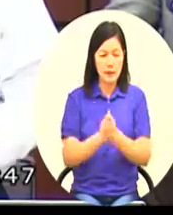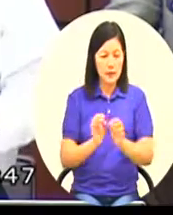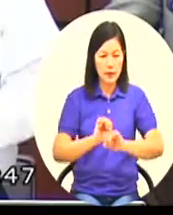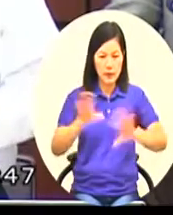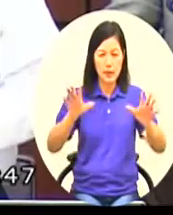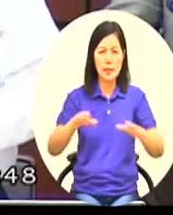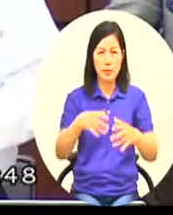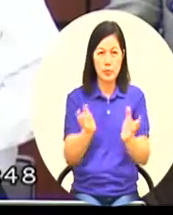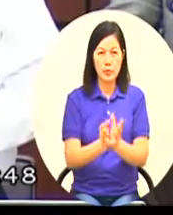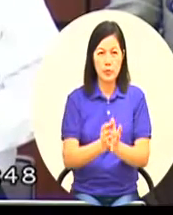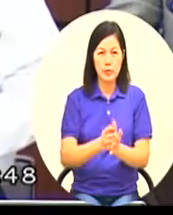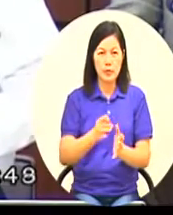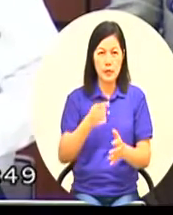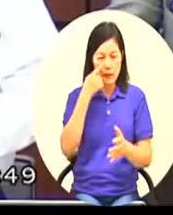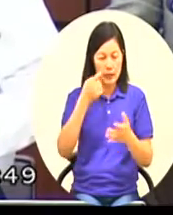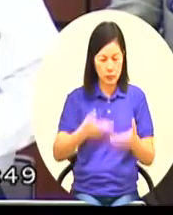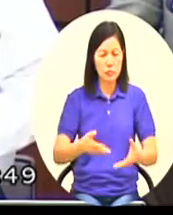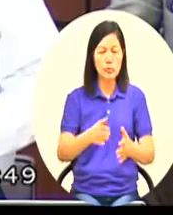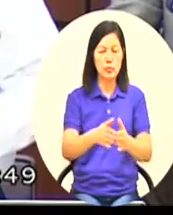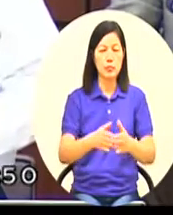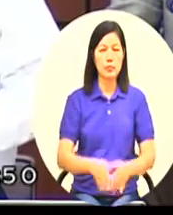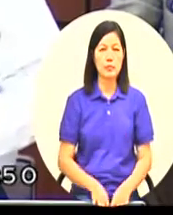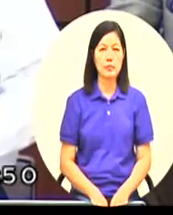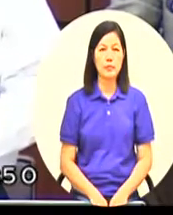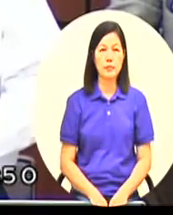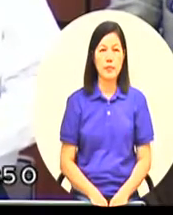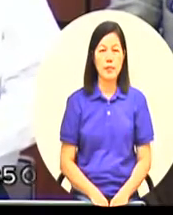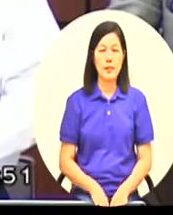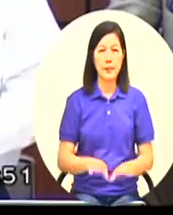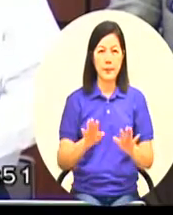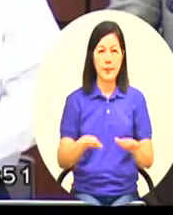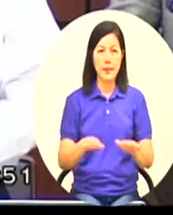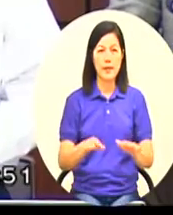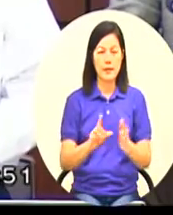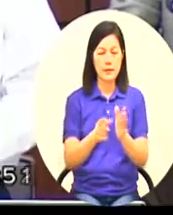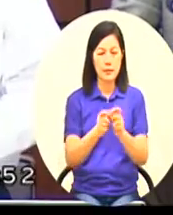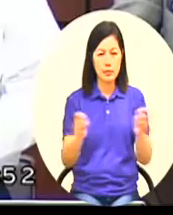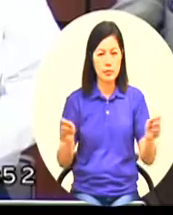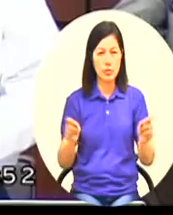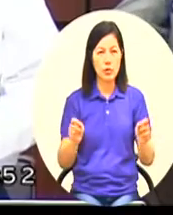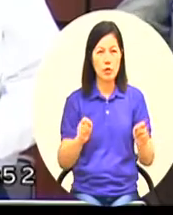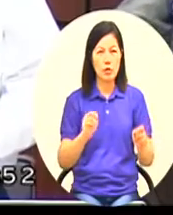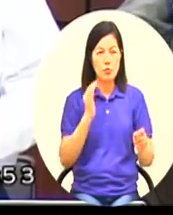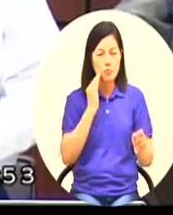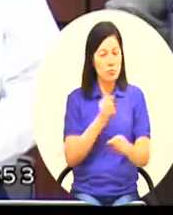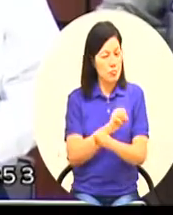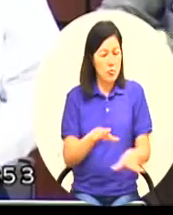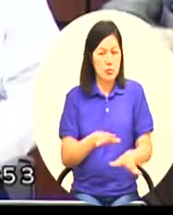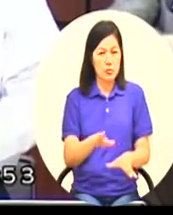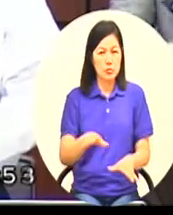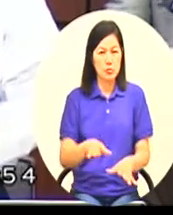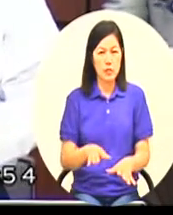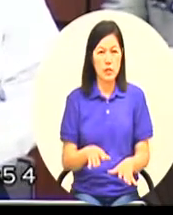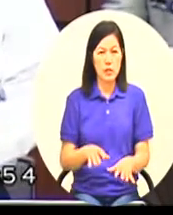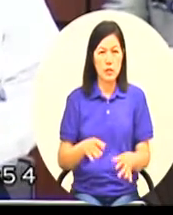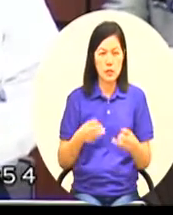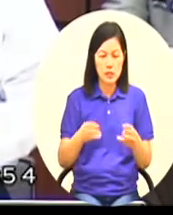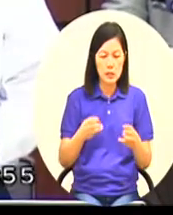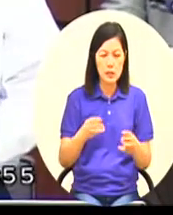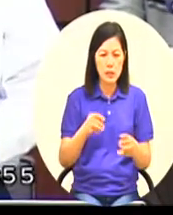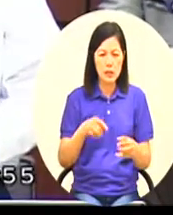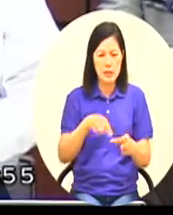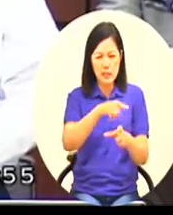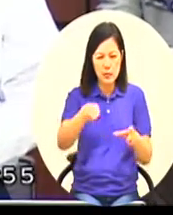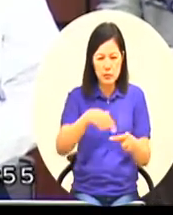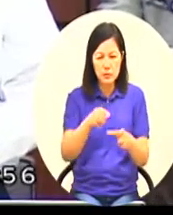要注意，因为我们目前我把称为我们的长照很容易，如果没有注意到效能的话，就变成圈养式长照，这